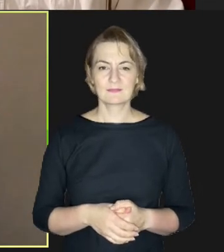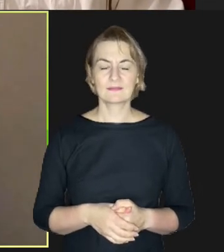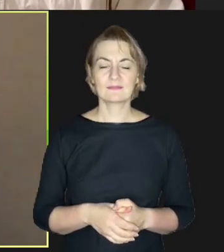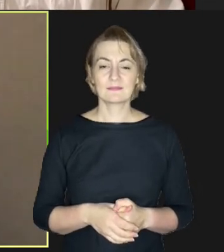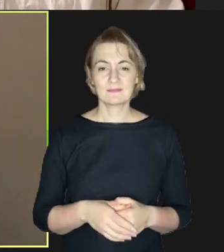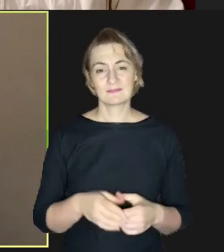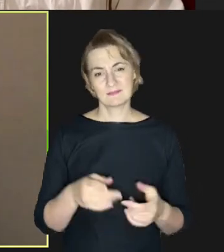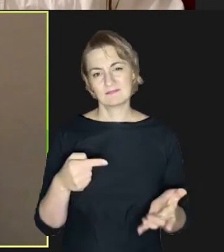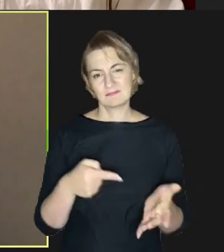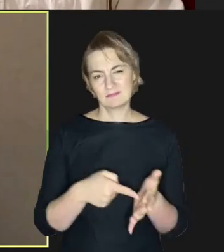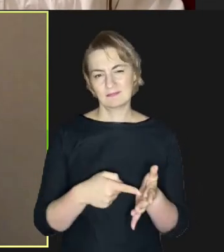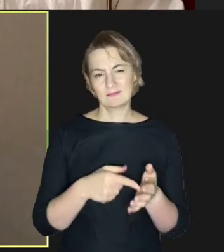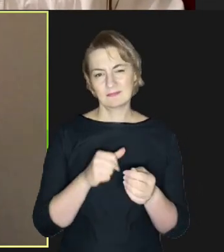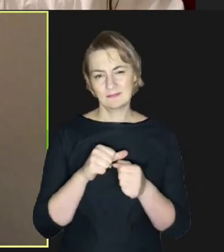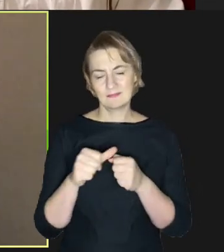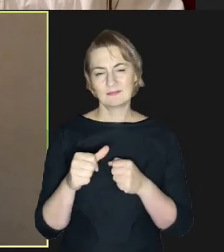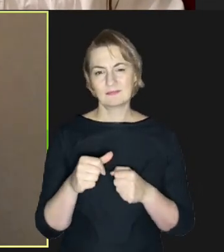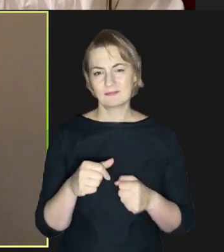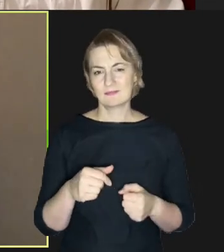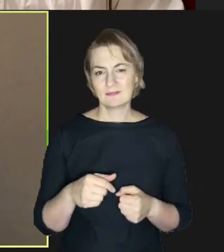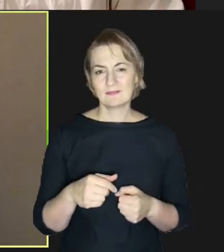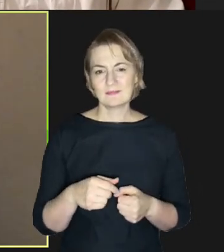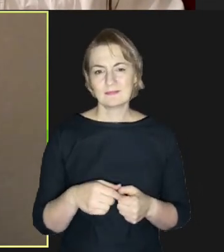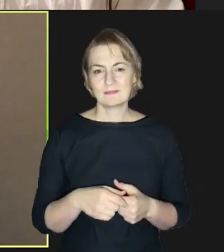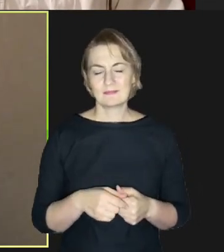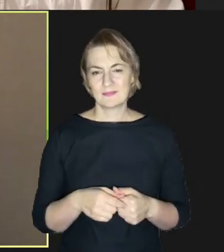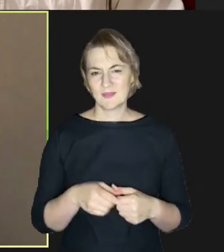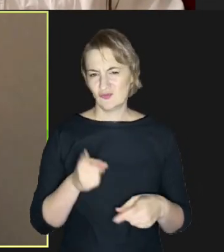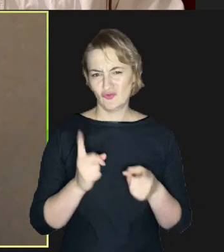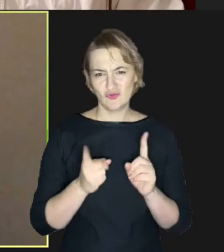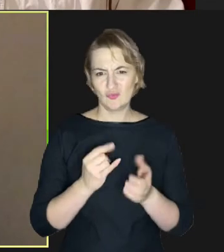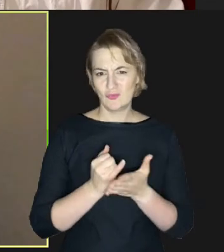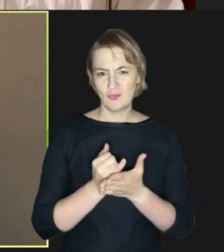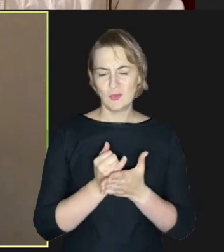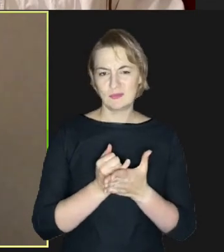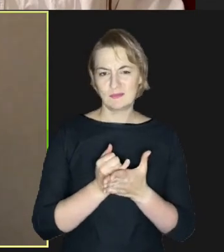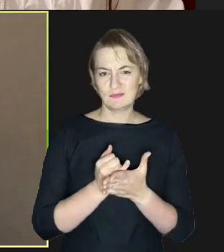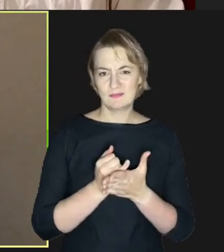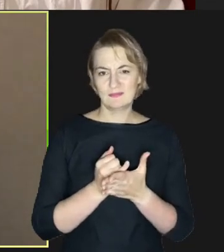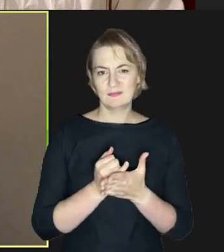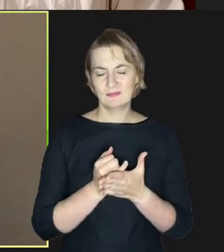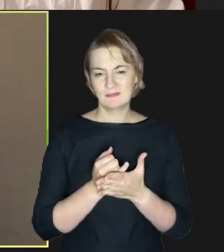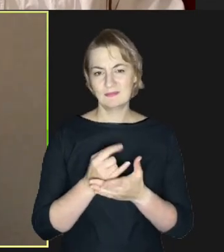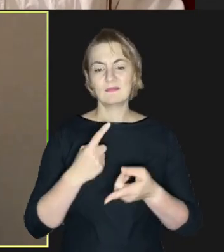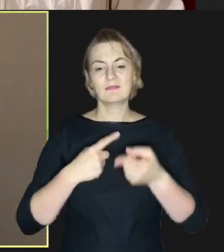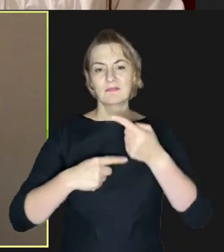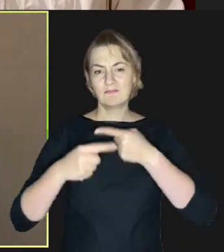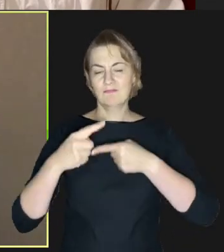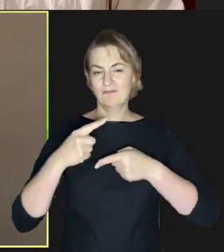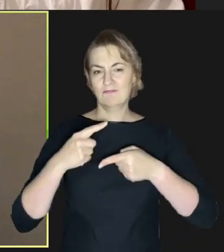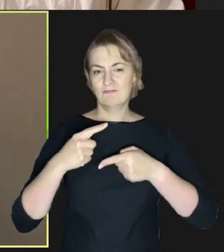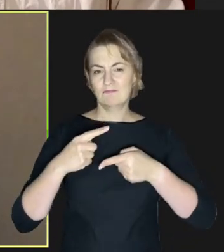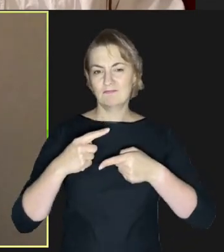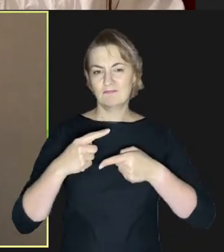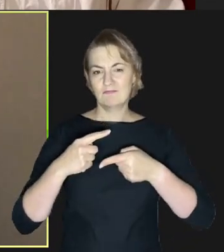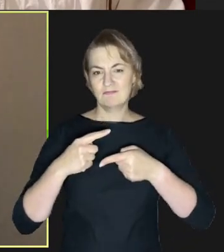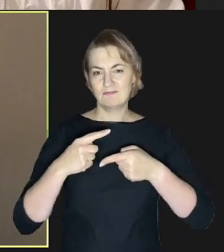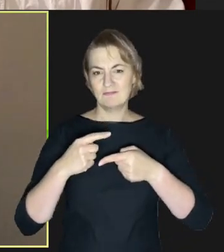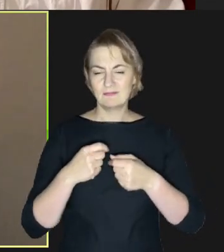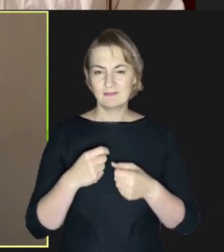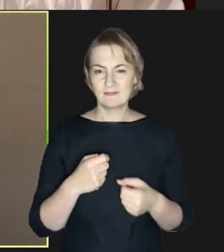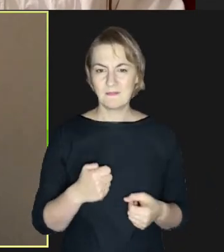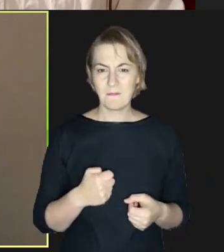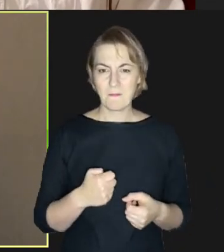no, tak przyspieszony kurs na to, prawda, no, wzięło się,